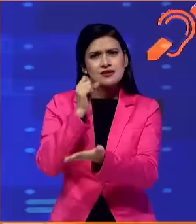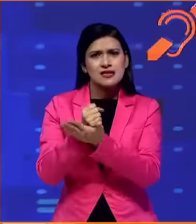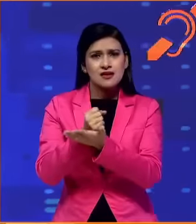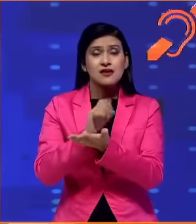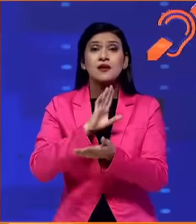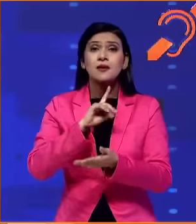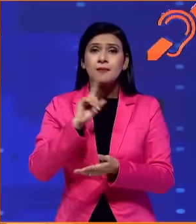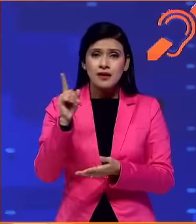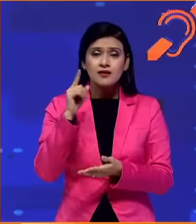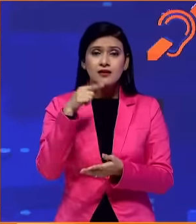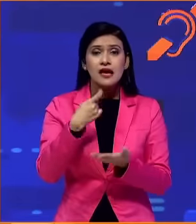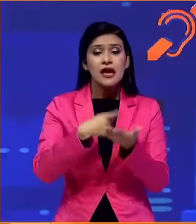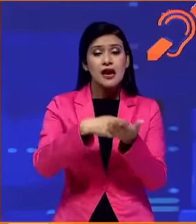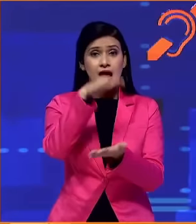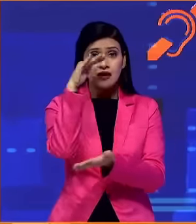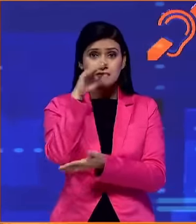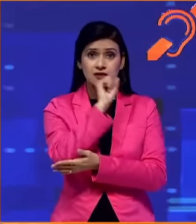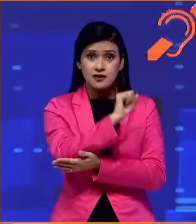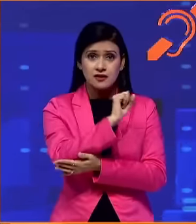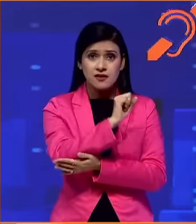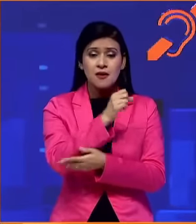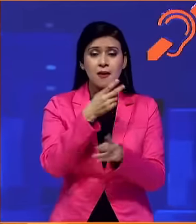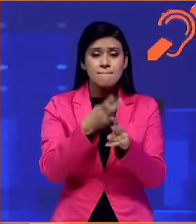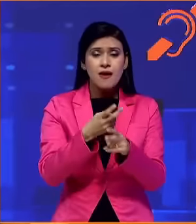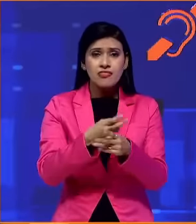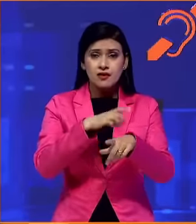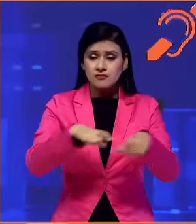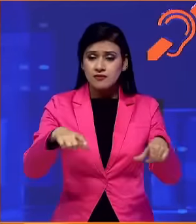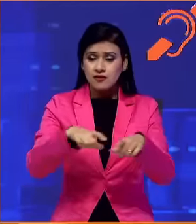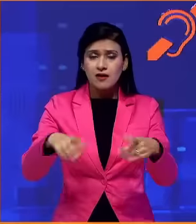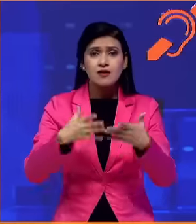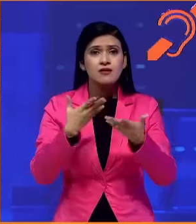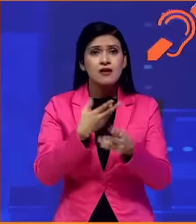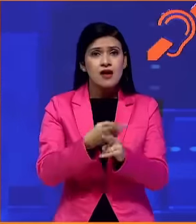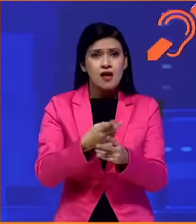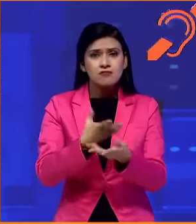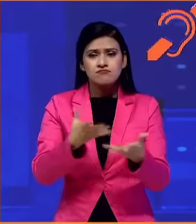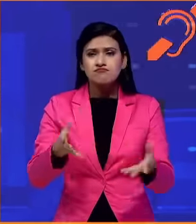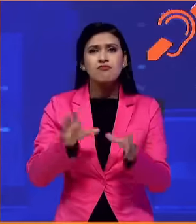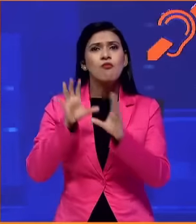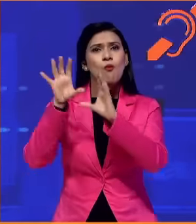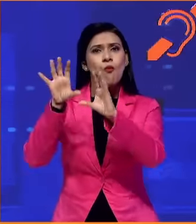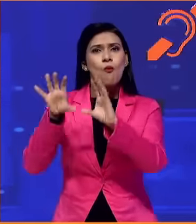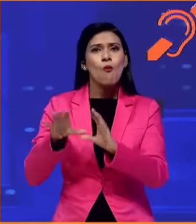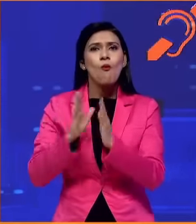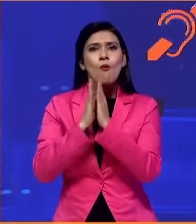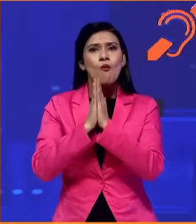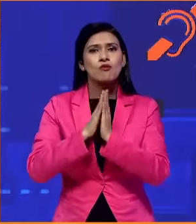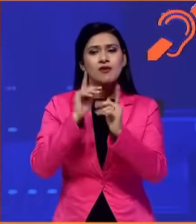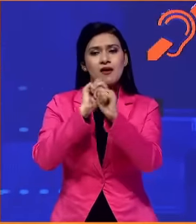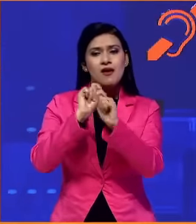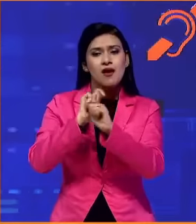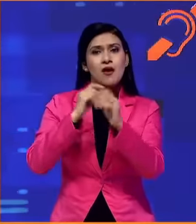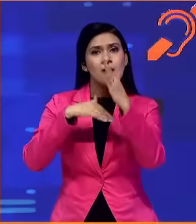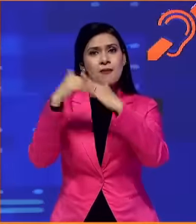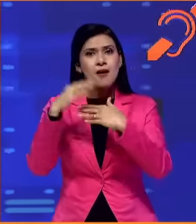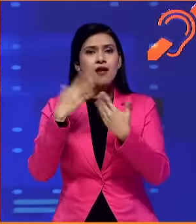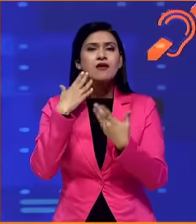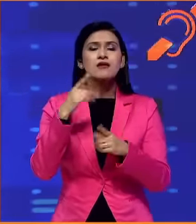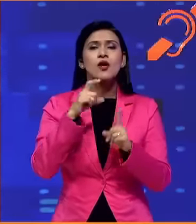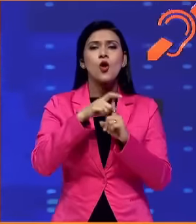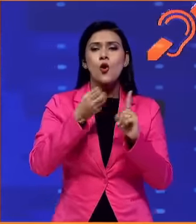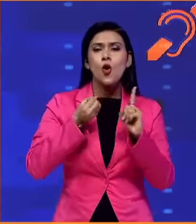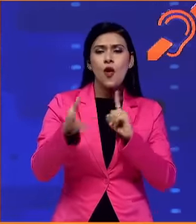धौलपुरसेपत्थर उसमंदिरमेंइस्तेमालकिएगएथे,तो यहएकतथ्यहै।ऐसाकहनेमेंक्यागलतहै ?उसनेझूठनहींबोलाहै।यदिकिसीने दानदिया